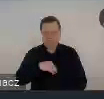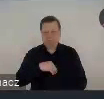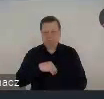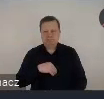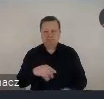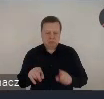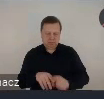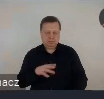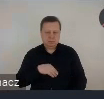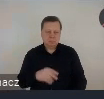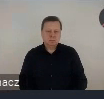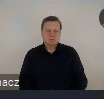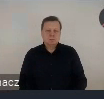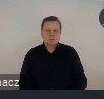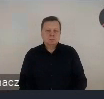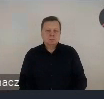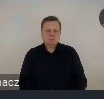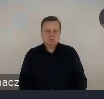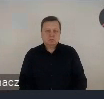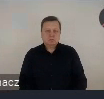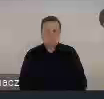podawane w momencie